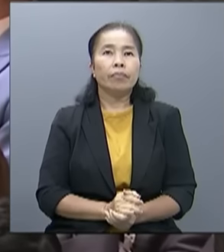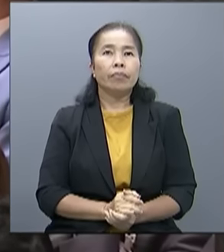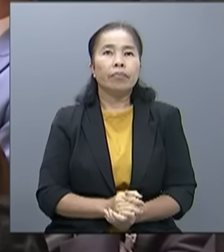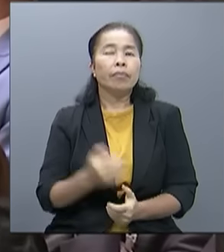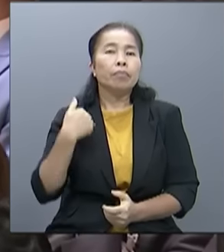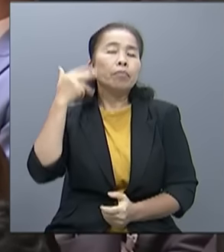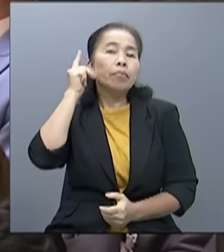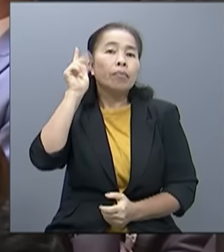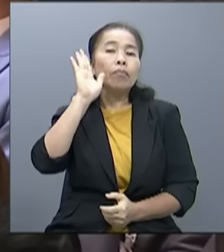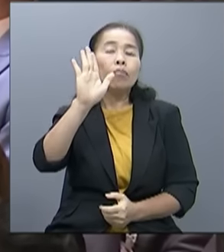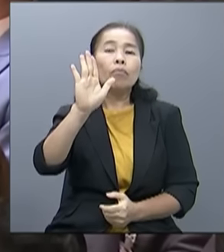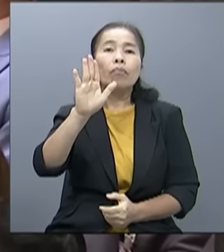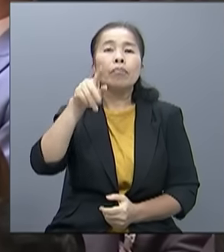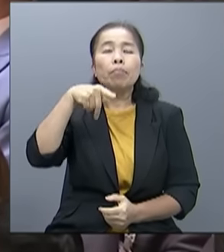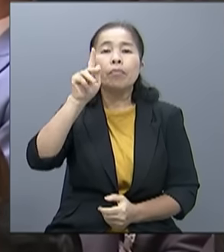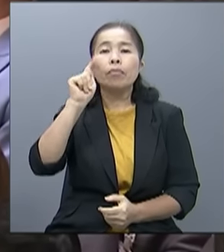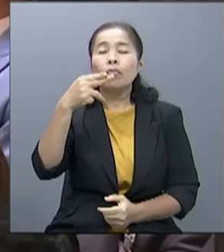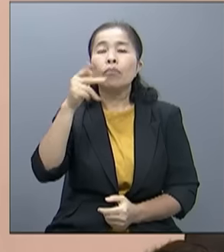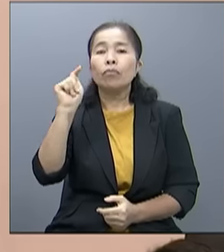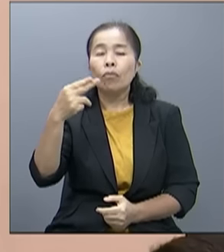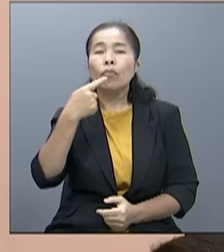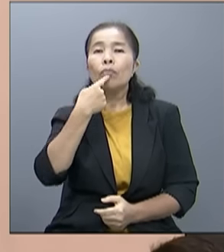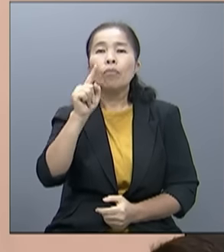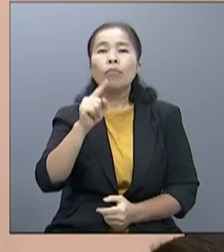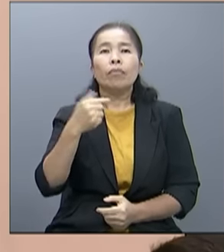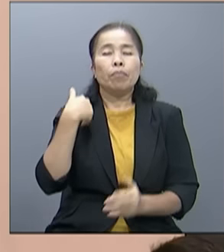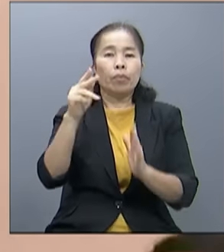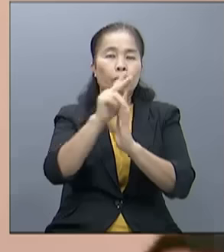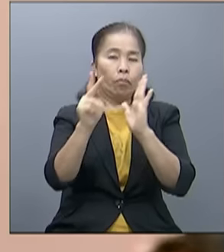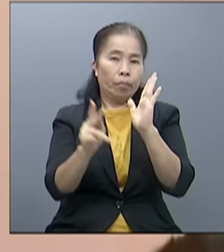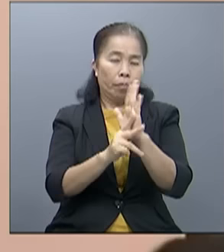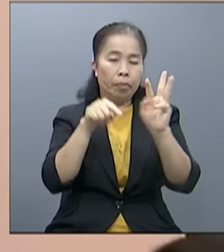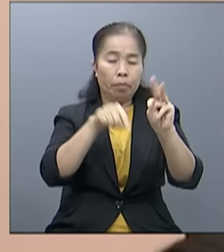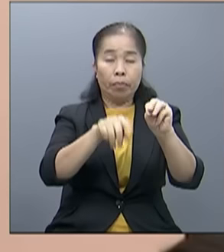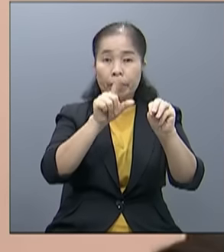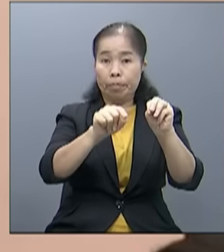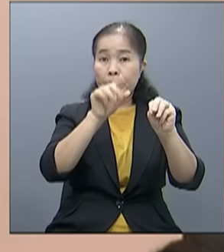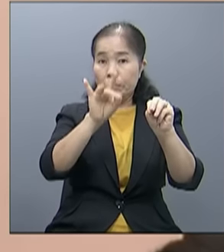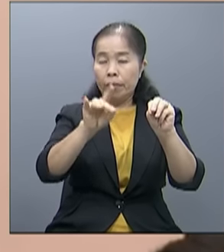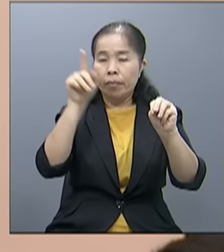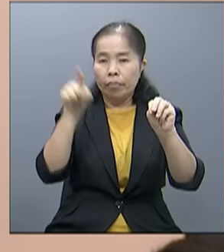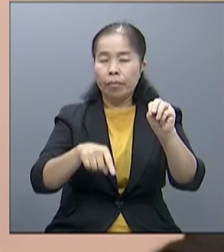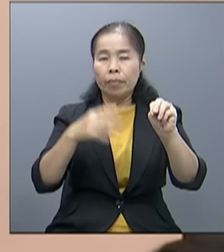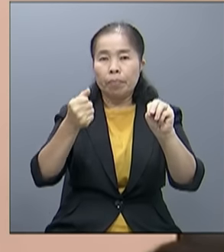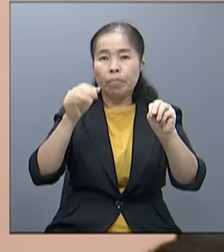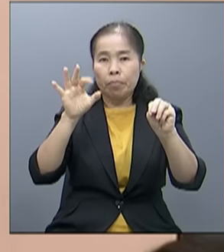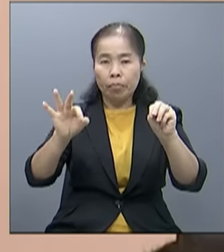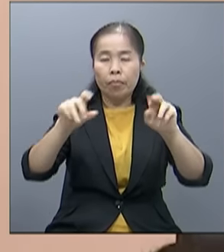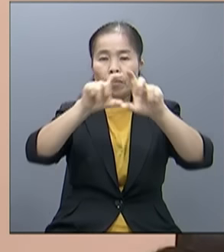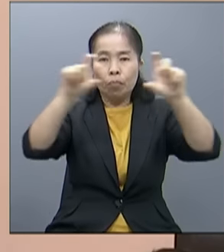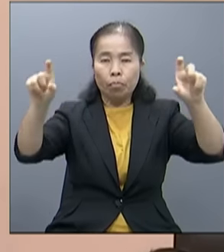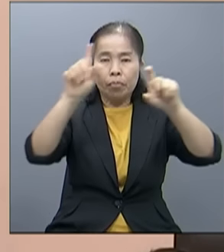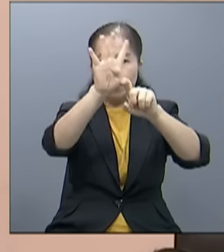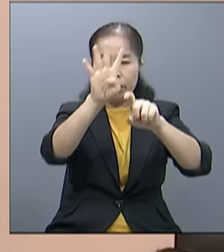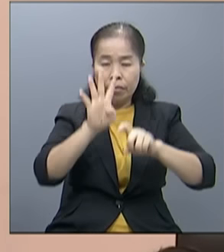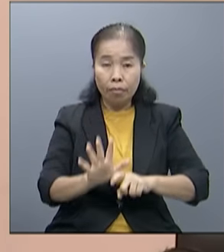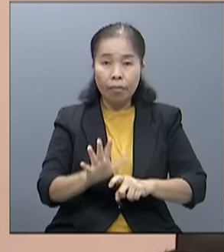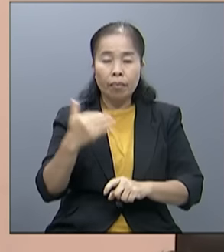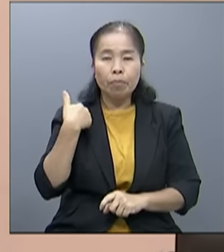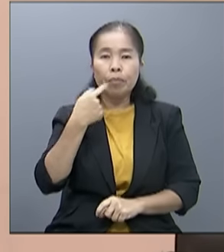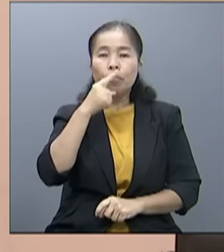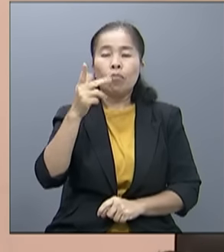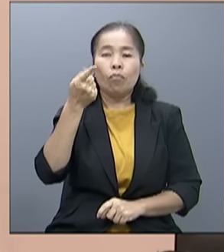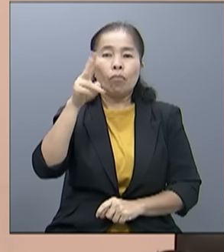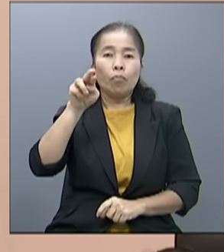นะคะอ้างอิงถึงกฎหมายทปทมาตรา 28/19วรรค4และวรรค 5กรณีครมมี